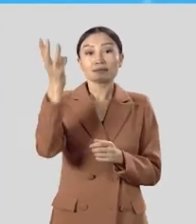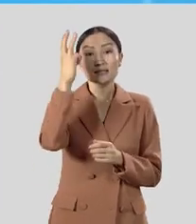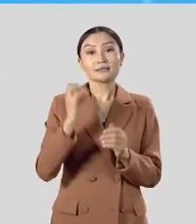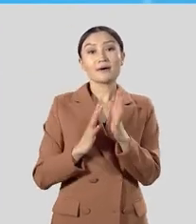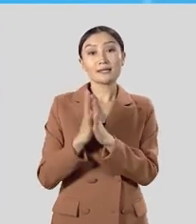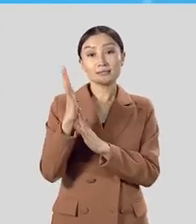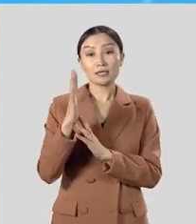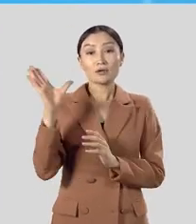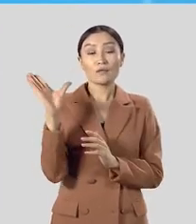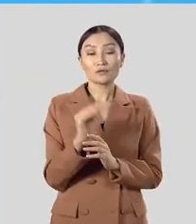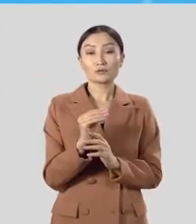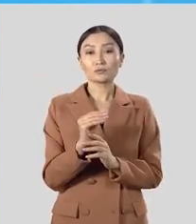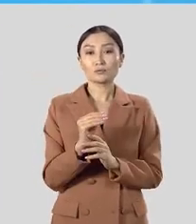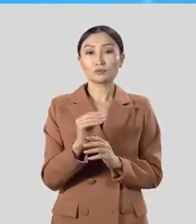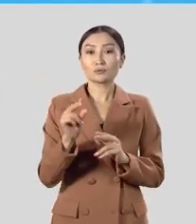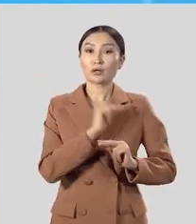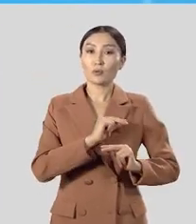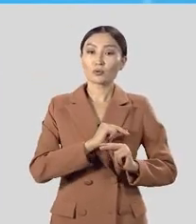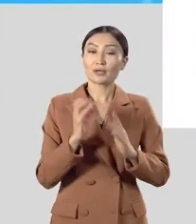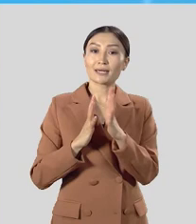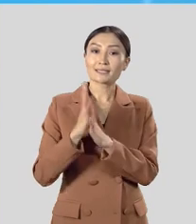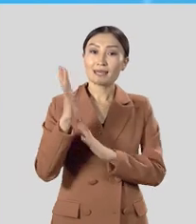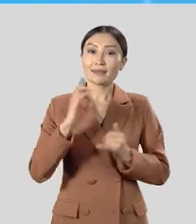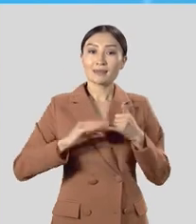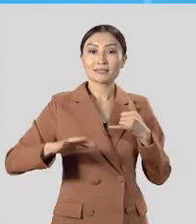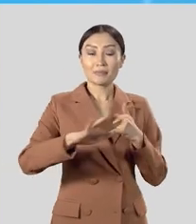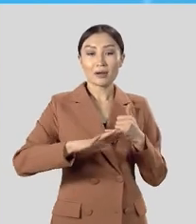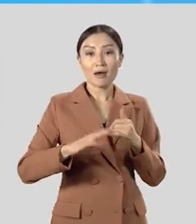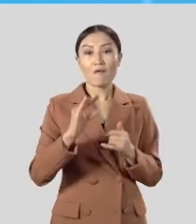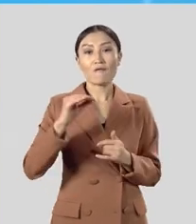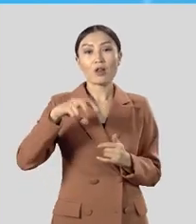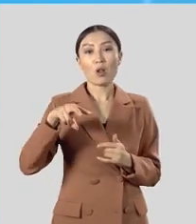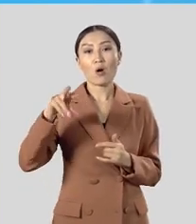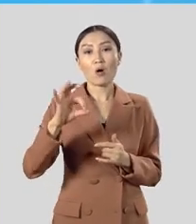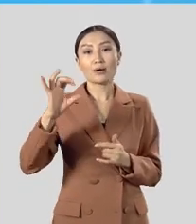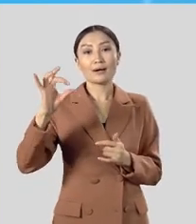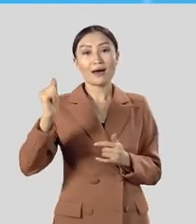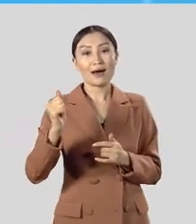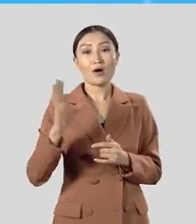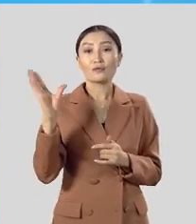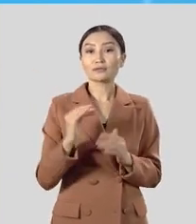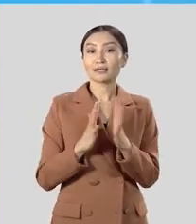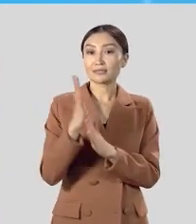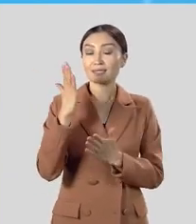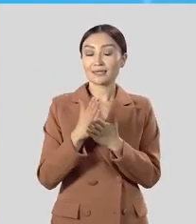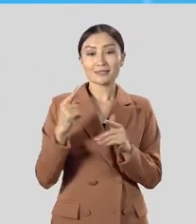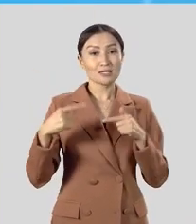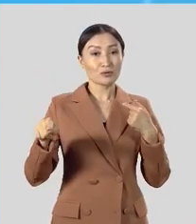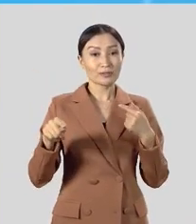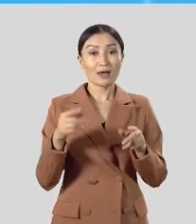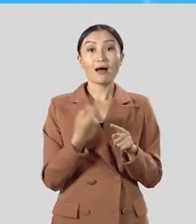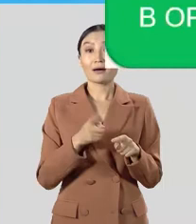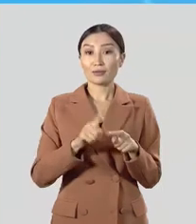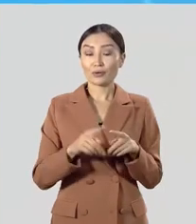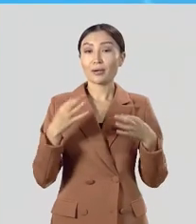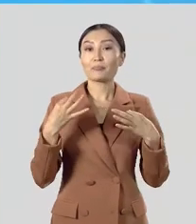растения. Всю совокупность растений на Земле называют флорой. У всех растений есть особенности,